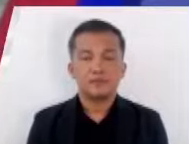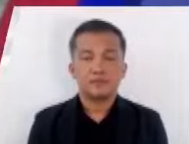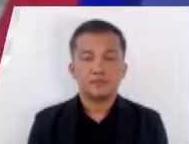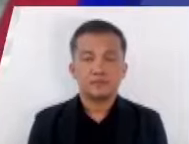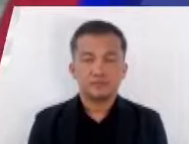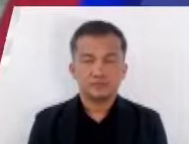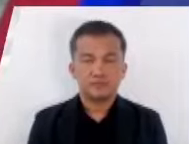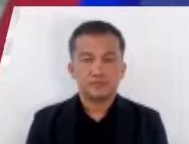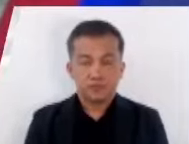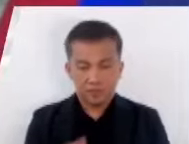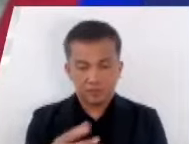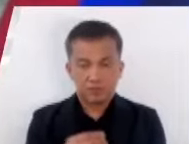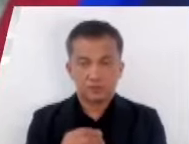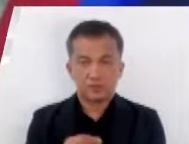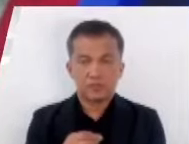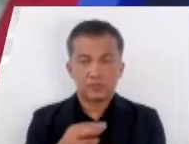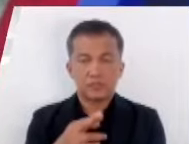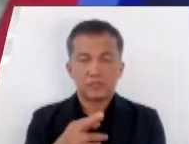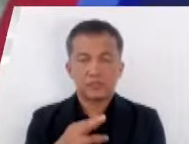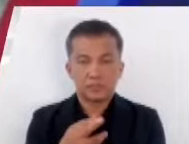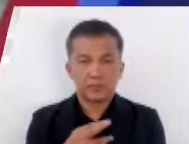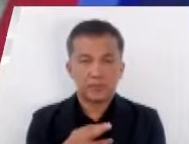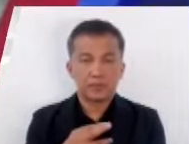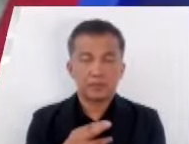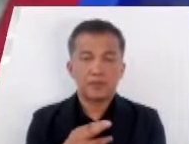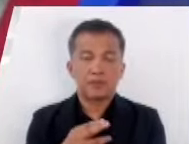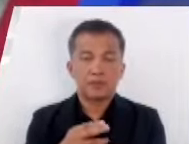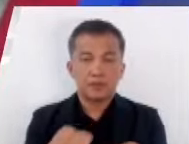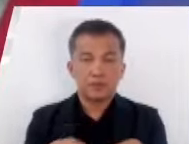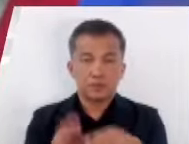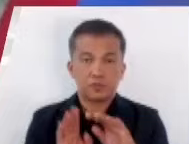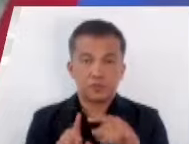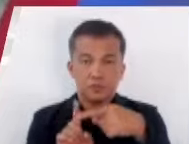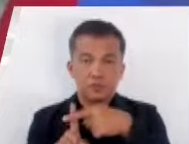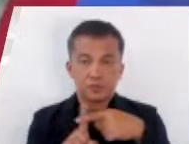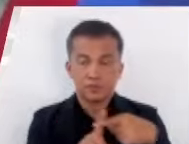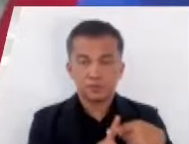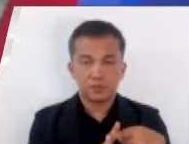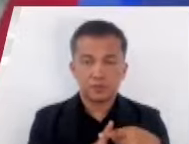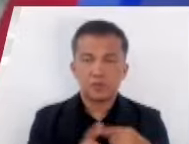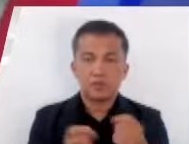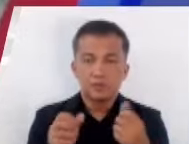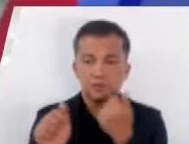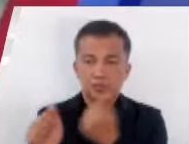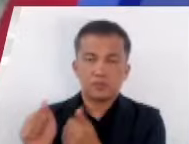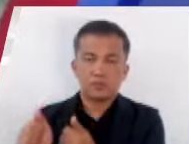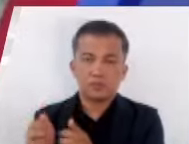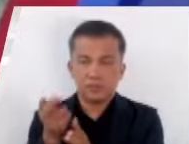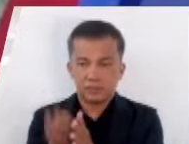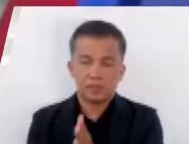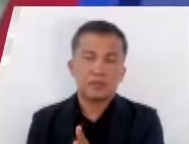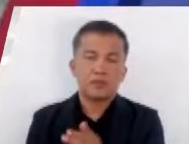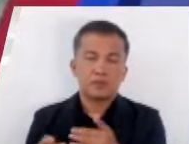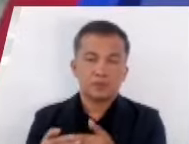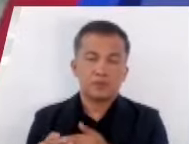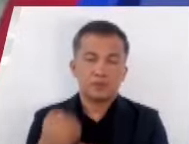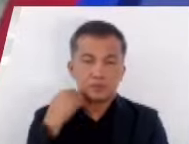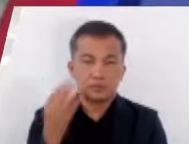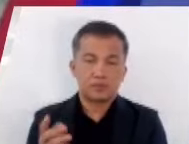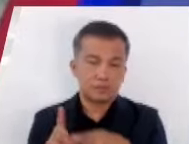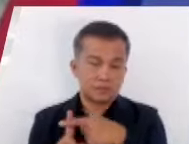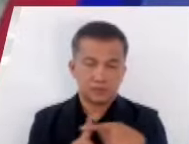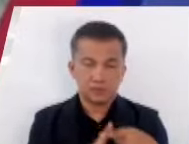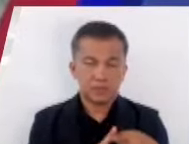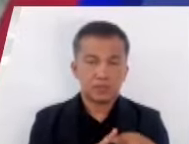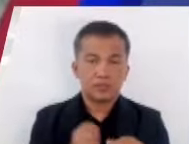Bukod sa mga nag-aayos ng puntod, maraming naghabol na maglibing sa mga sementeryo bago ang undas. Ang ilang kalsada, isinara